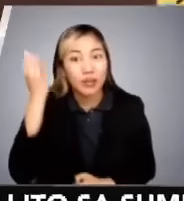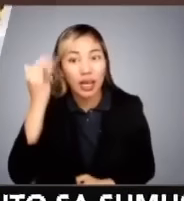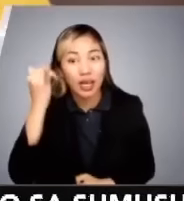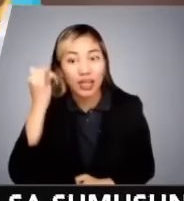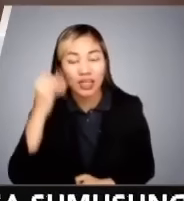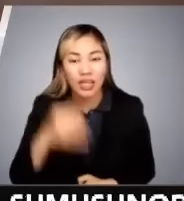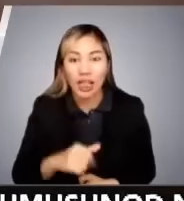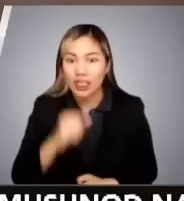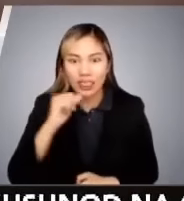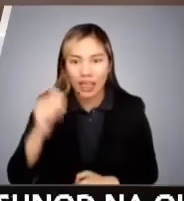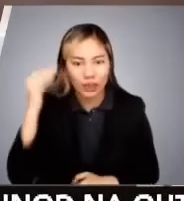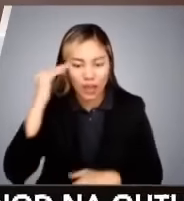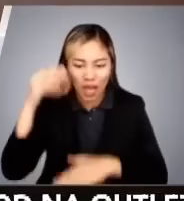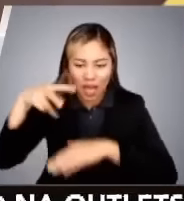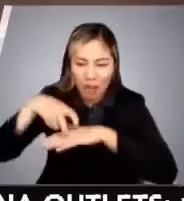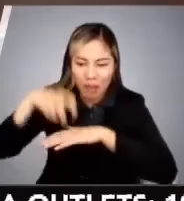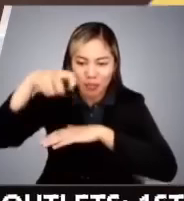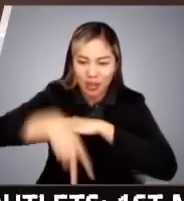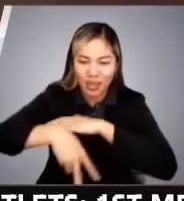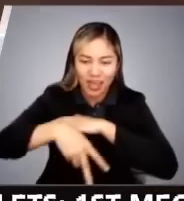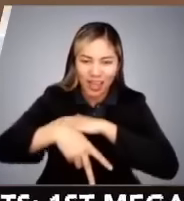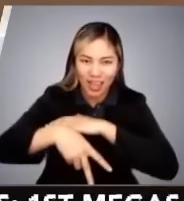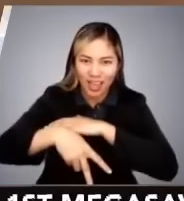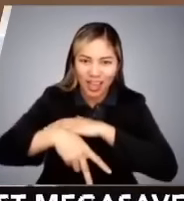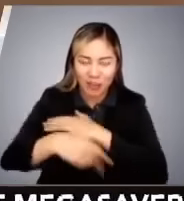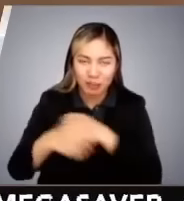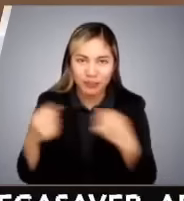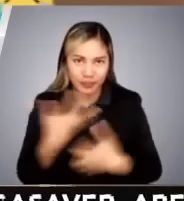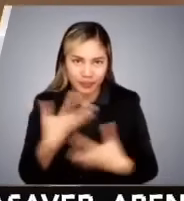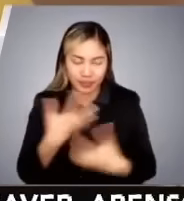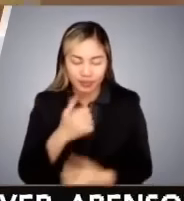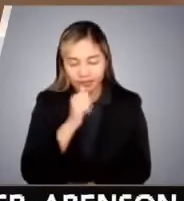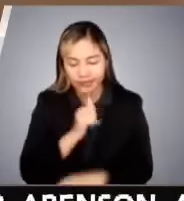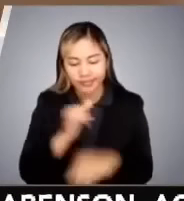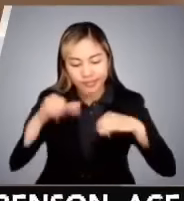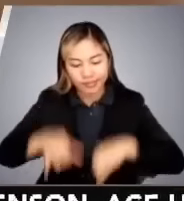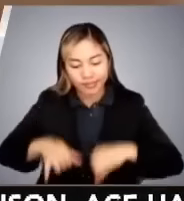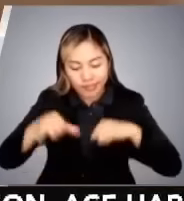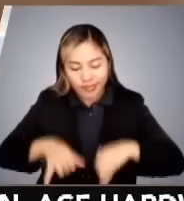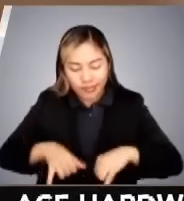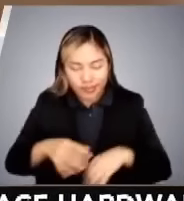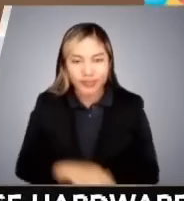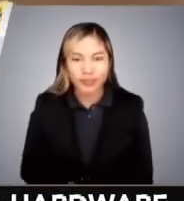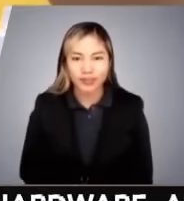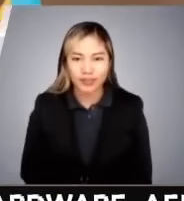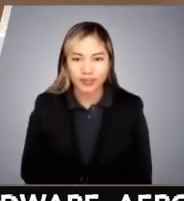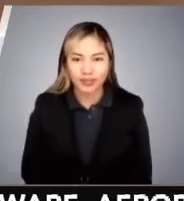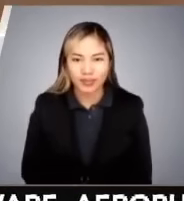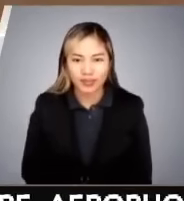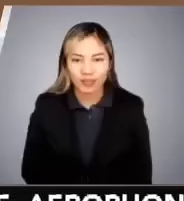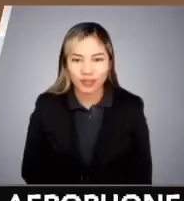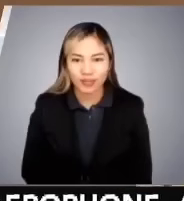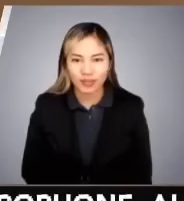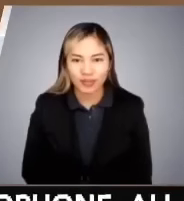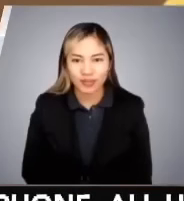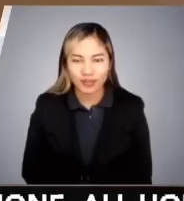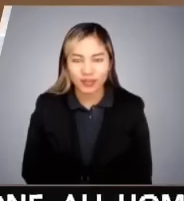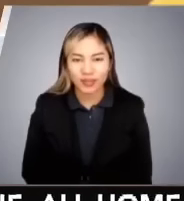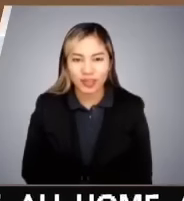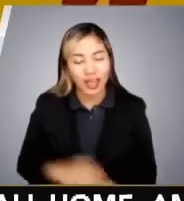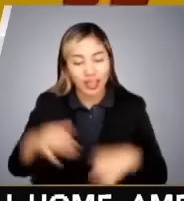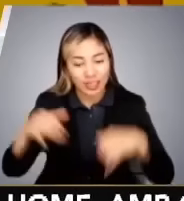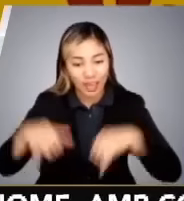roon si Yuki. Dahil sa takot, wala raw taka si Yuki na madalas daw ay hindi mapakali. Helpful